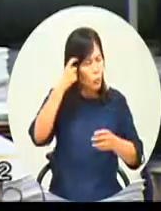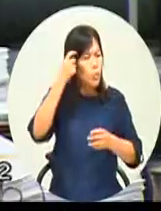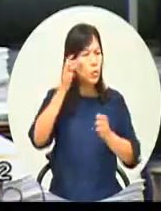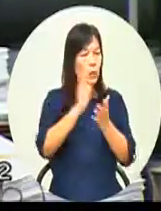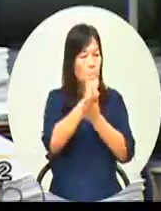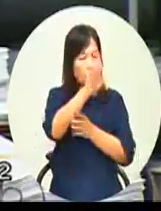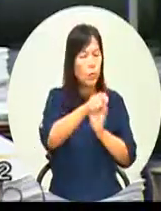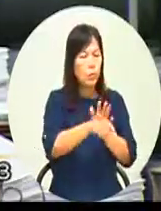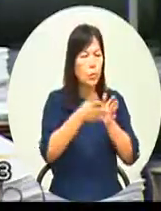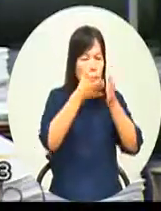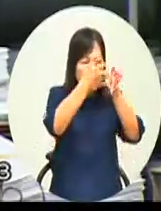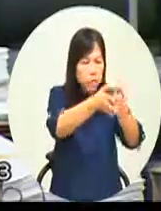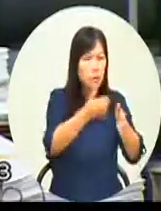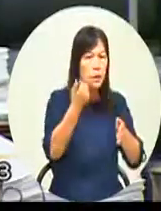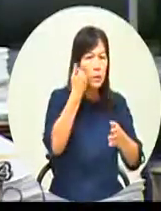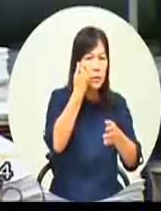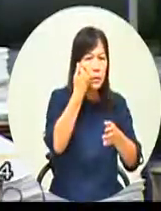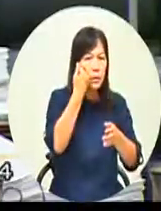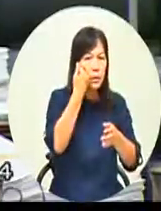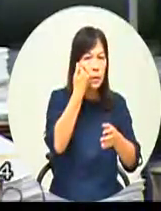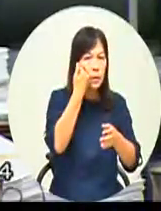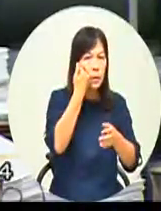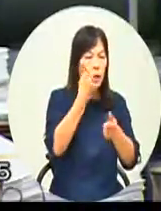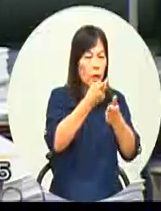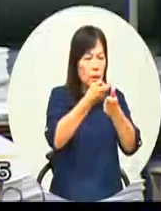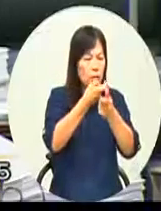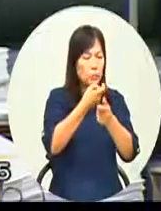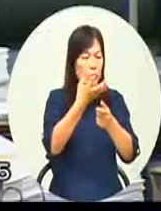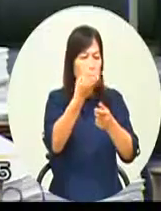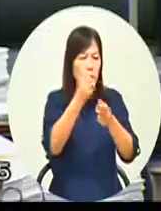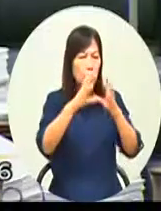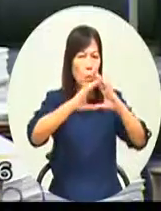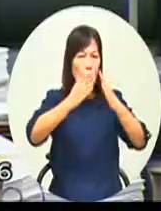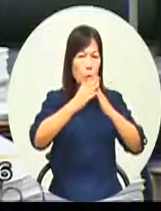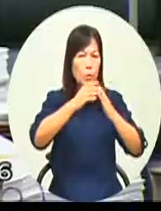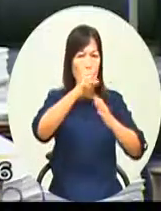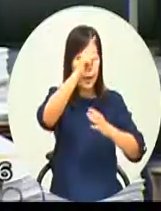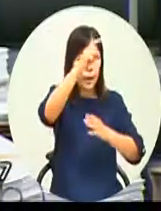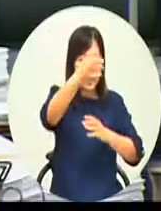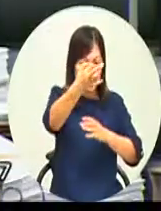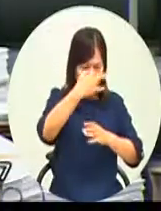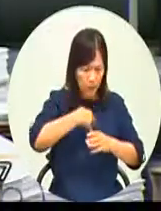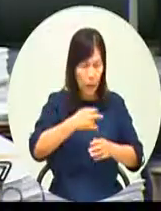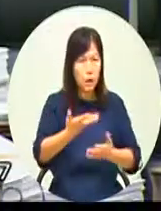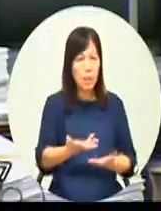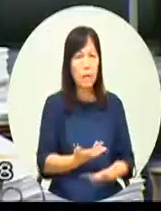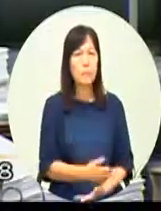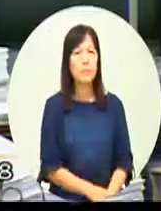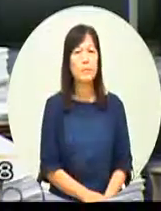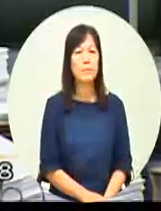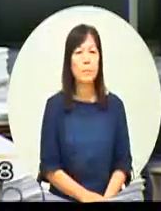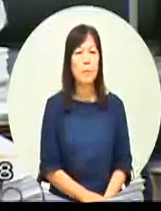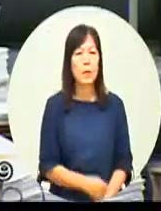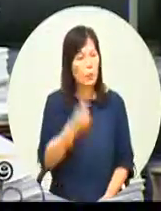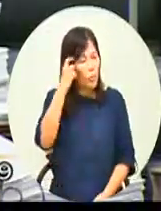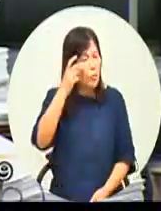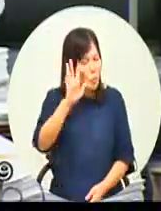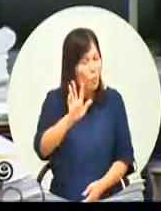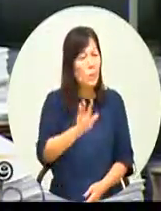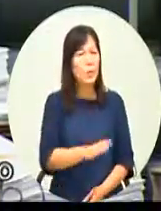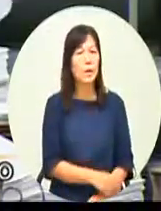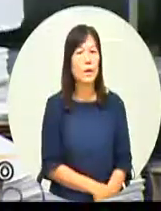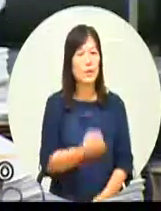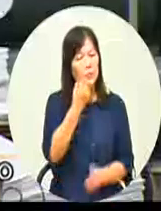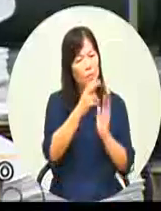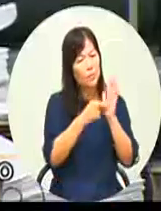以朝向吸引哪几个国家的一个观光客会有一个潜力的？你可以